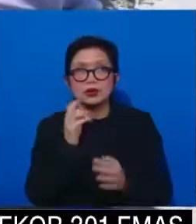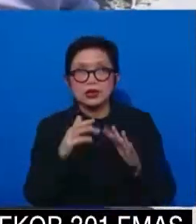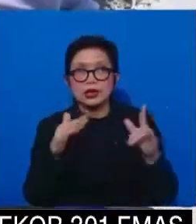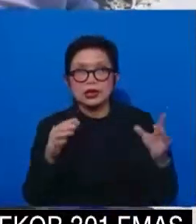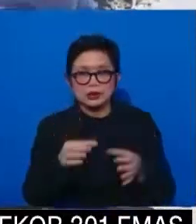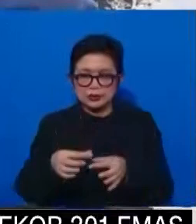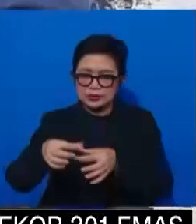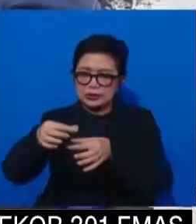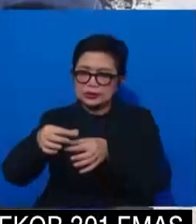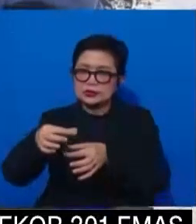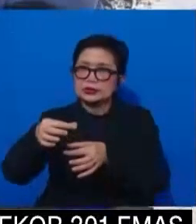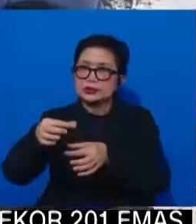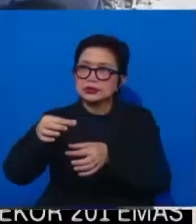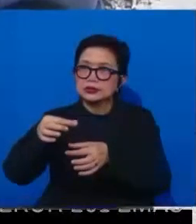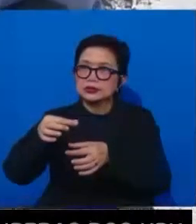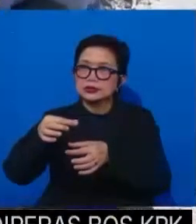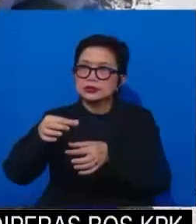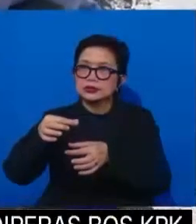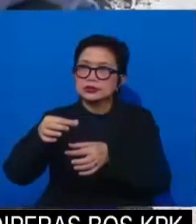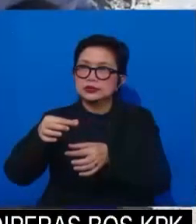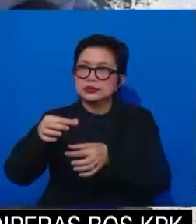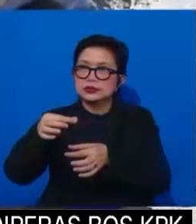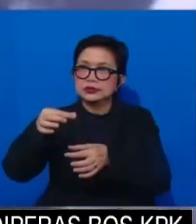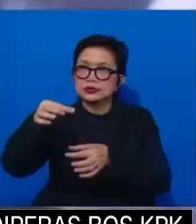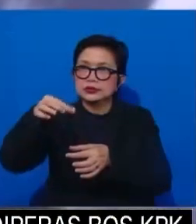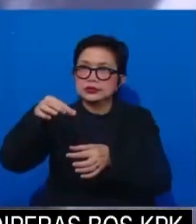lebih tinggi ya. Lebih tinggi. Ah, tuh kan.